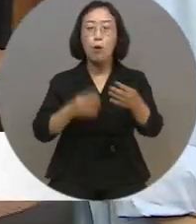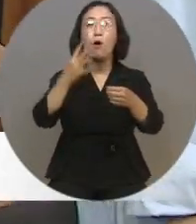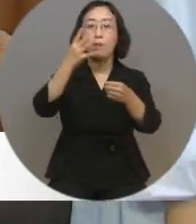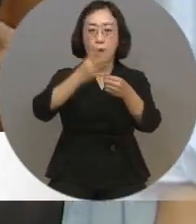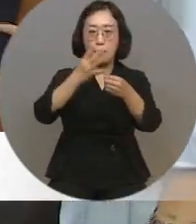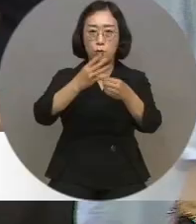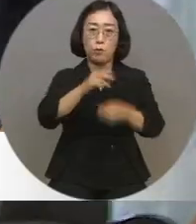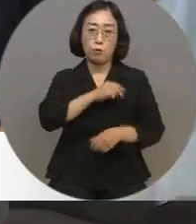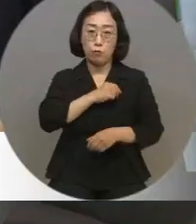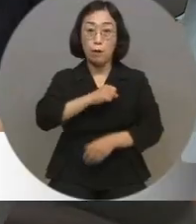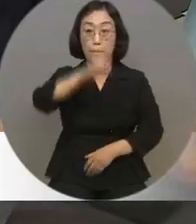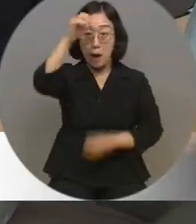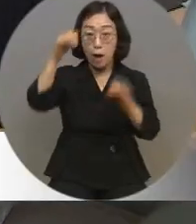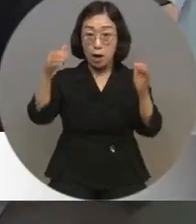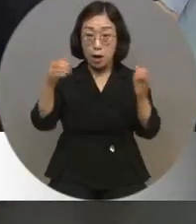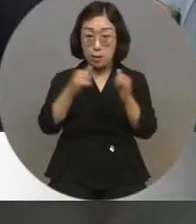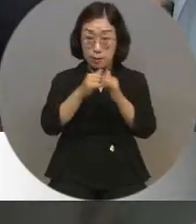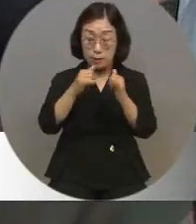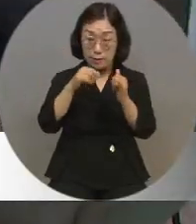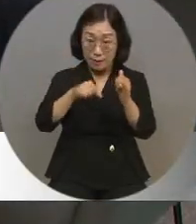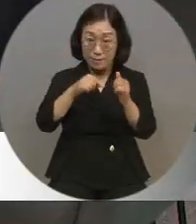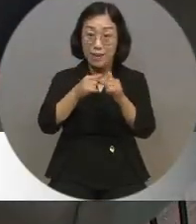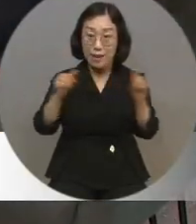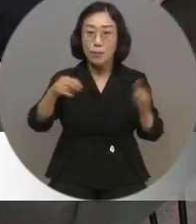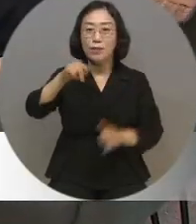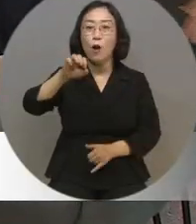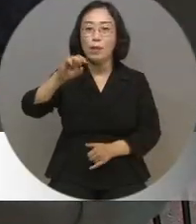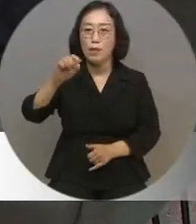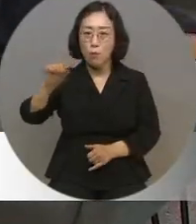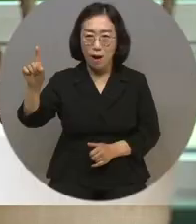국회의원으로 당선된 서미화 당선인을 만나봤습니다.